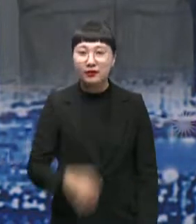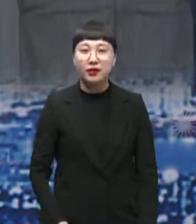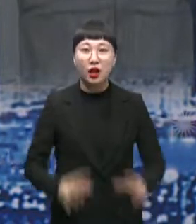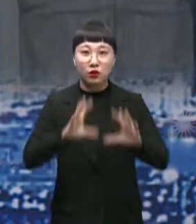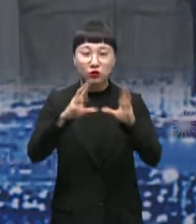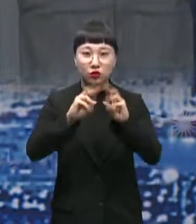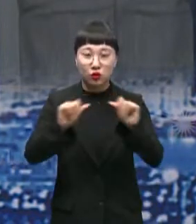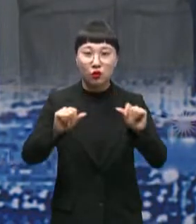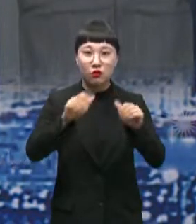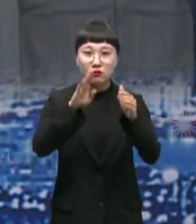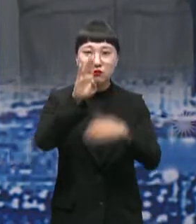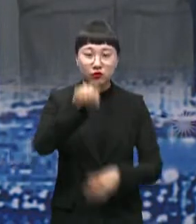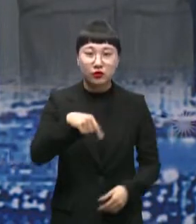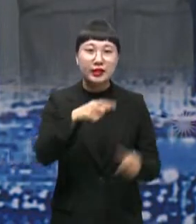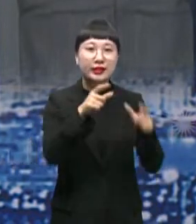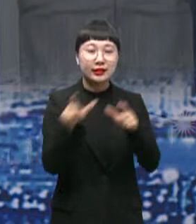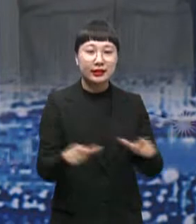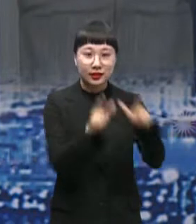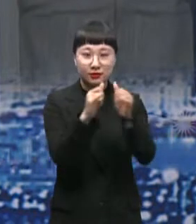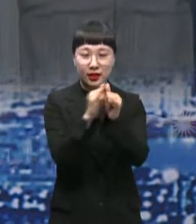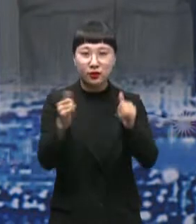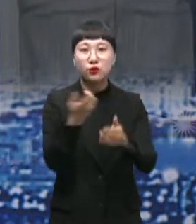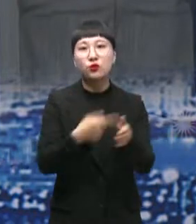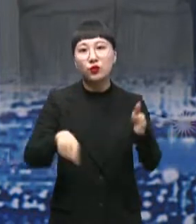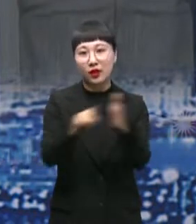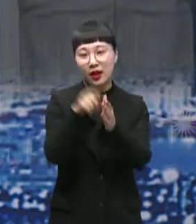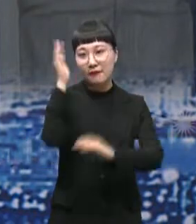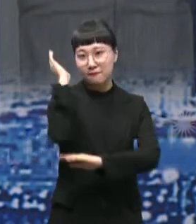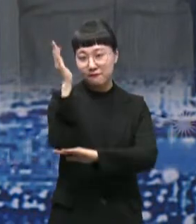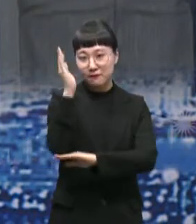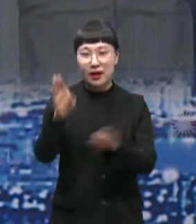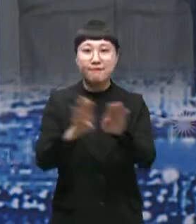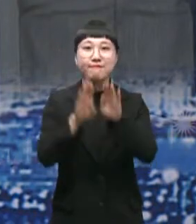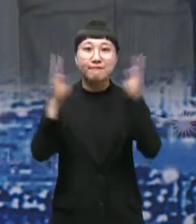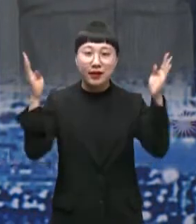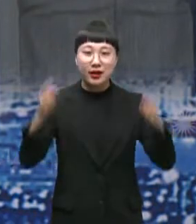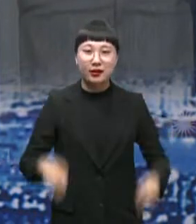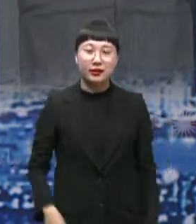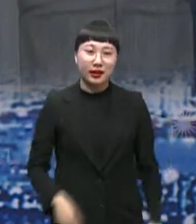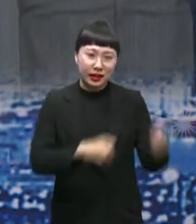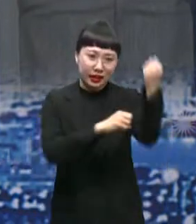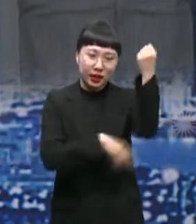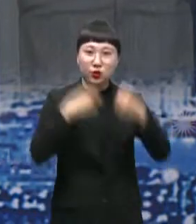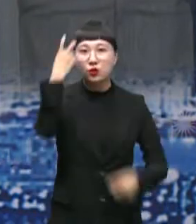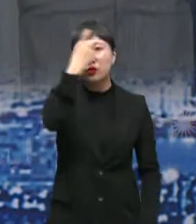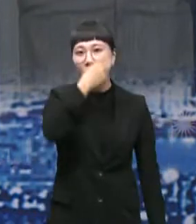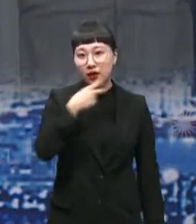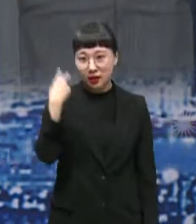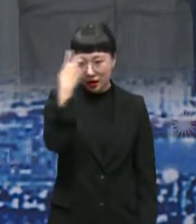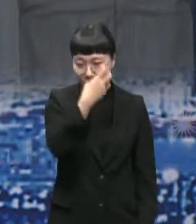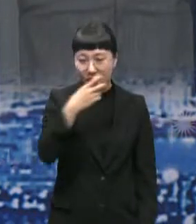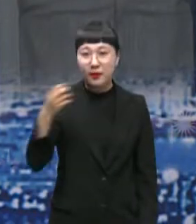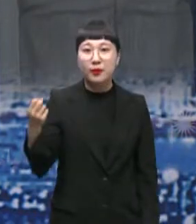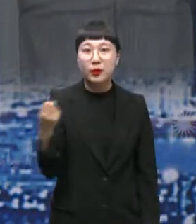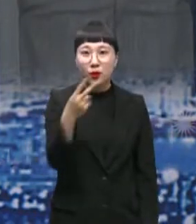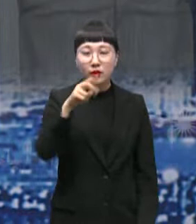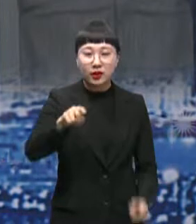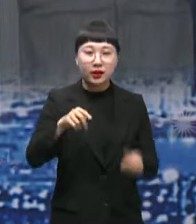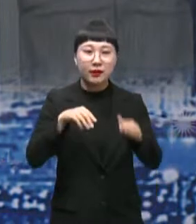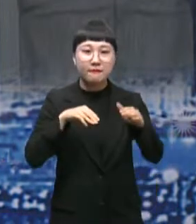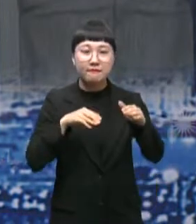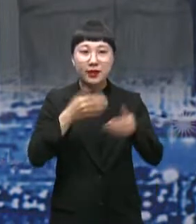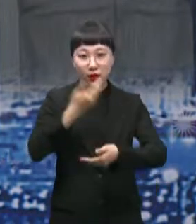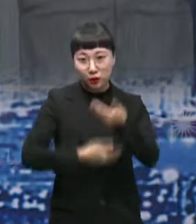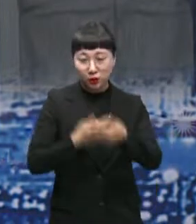지역 주민들에게 주민설명회를 개최했습니다. 주민들은 국토부에 기존 계획을 재검토하고 해당 노선을